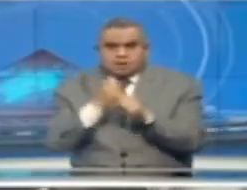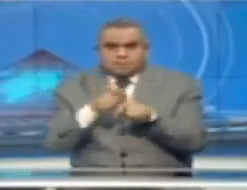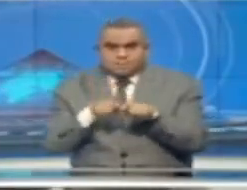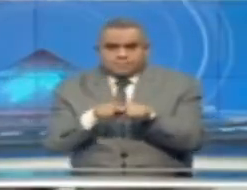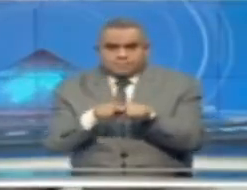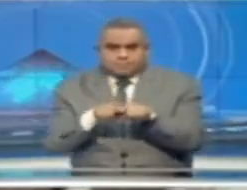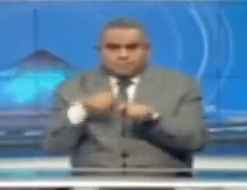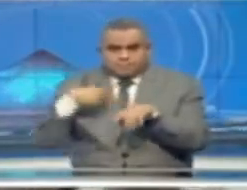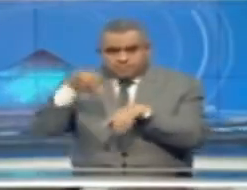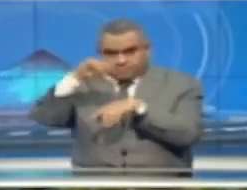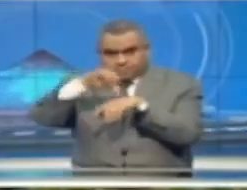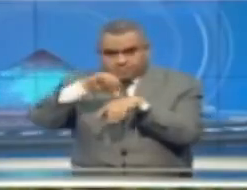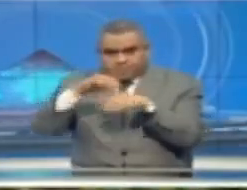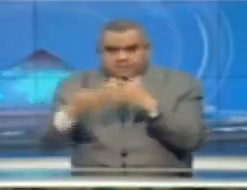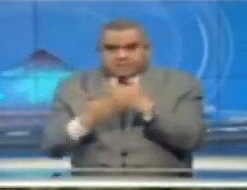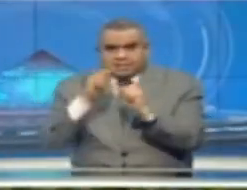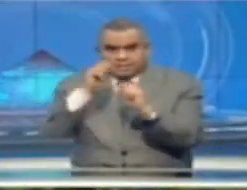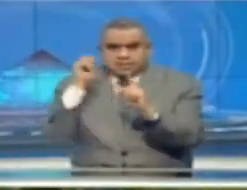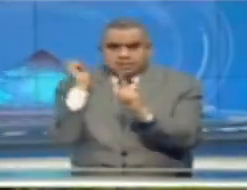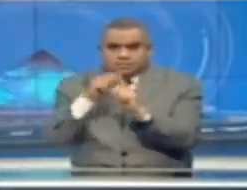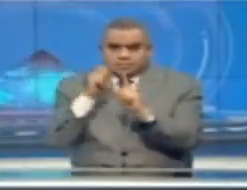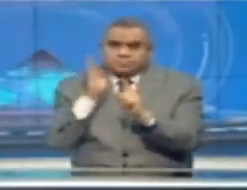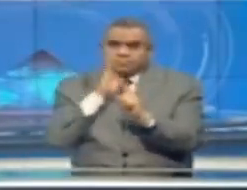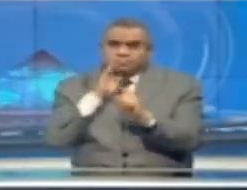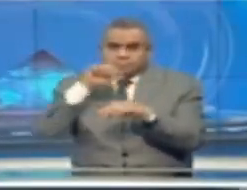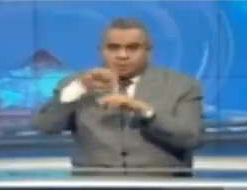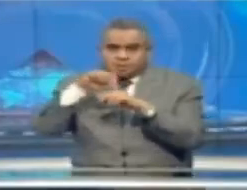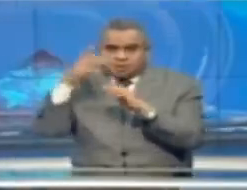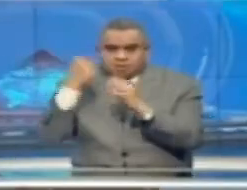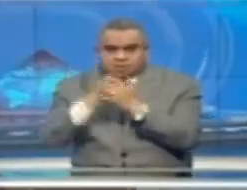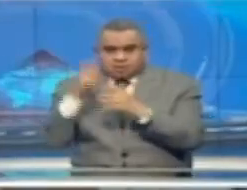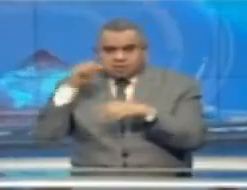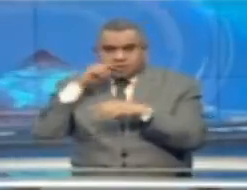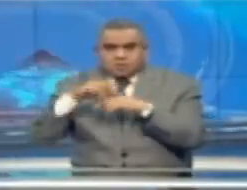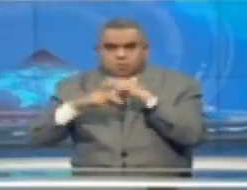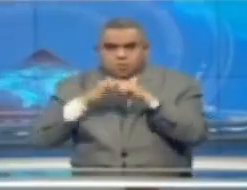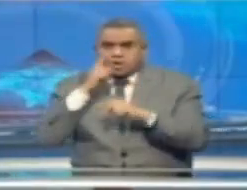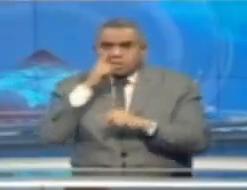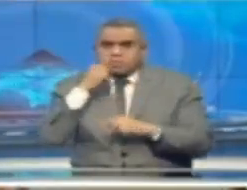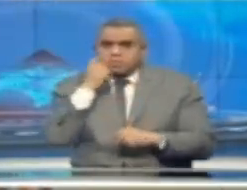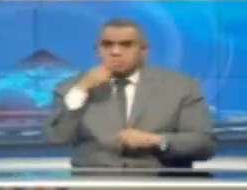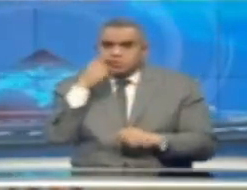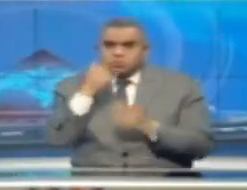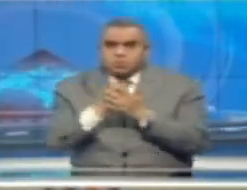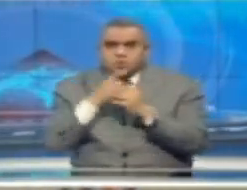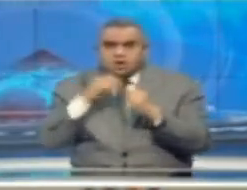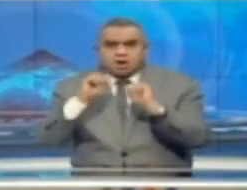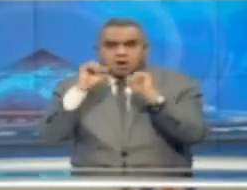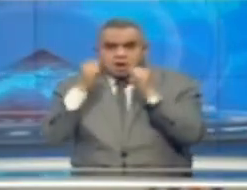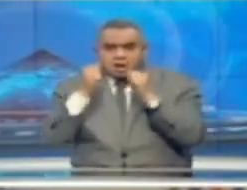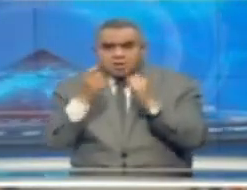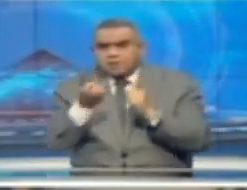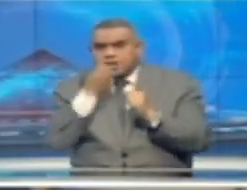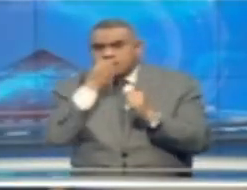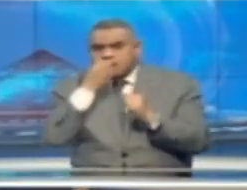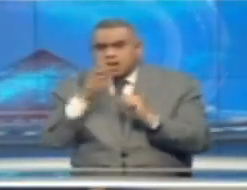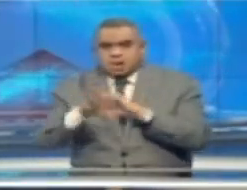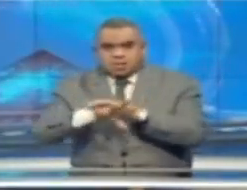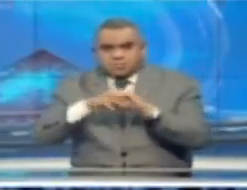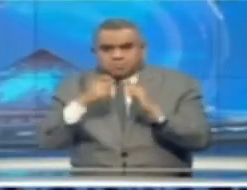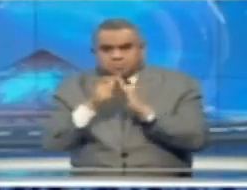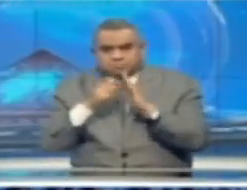هنا بمركز الإصلاح والتأهيل وادي النطرون مساعدات عينية من أجهزة كهربائية ومواد غذائية ومشروعات